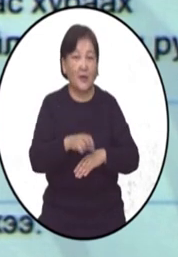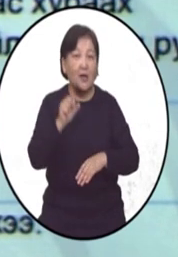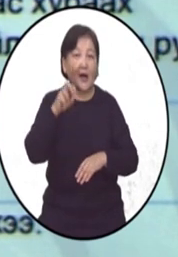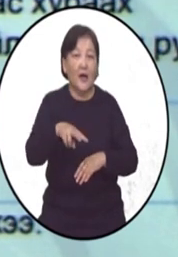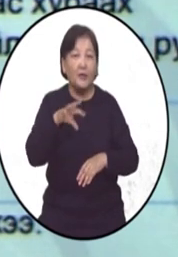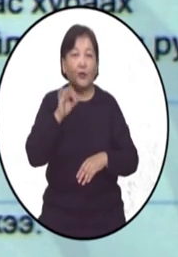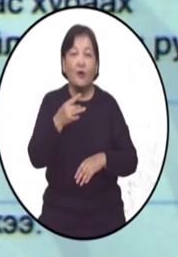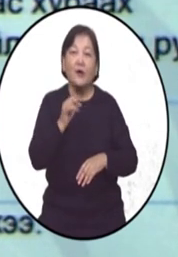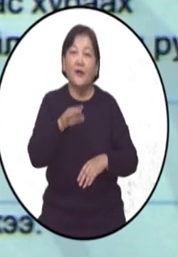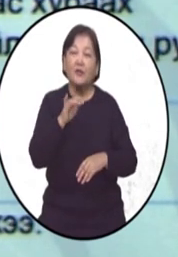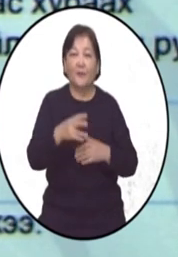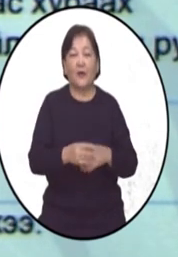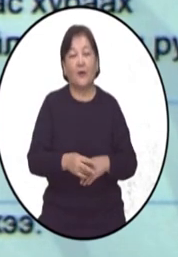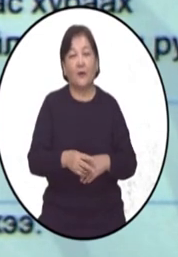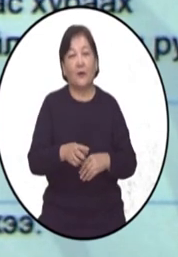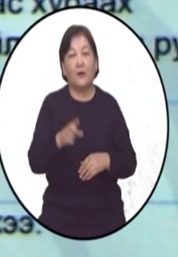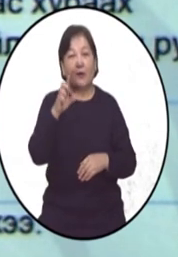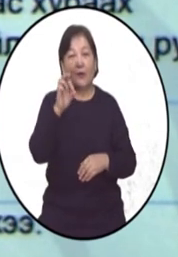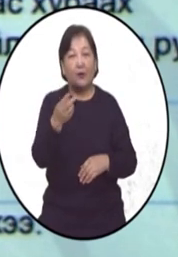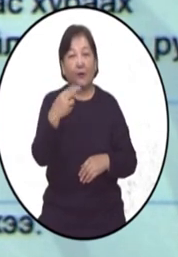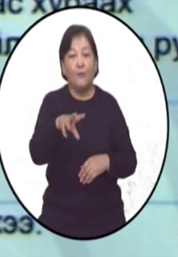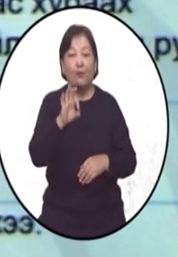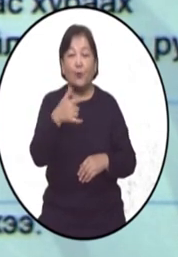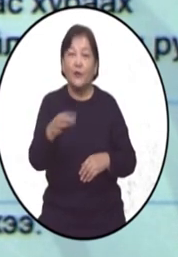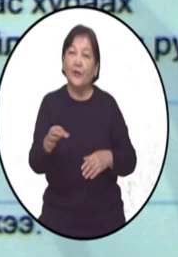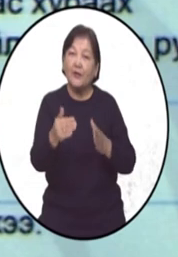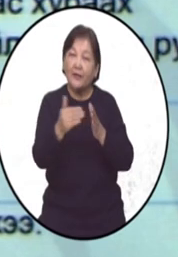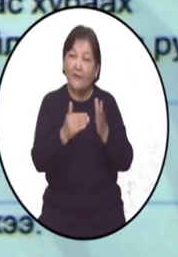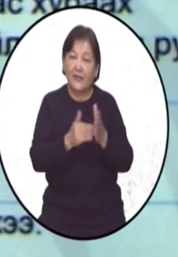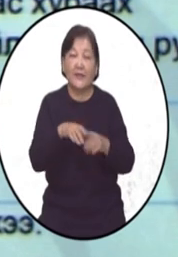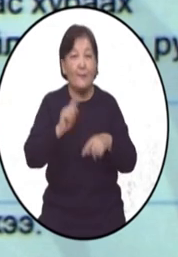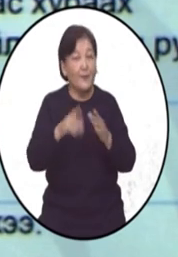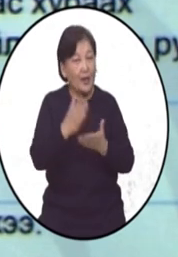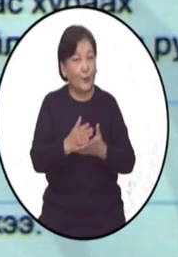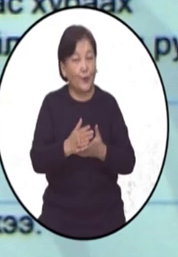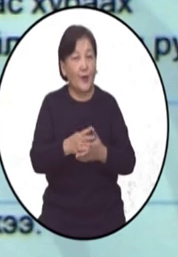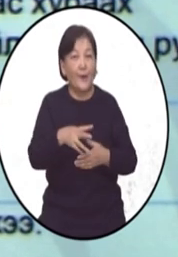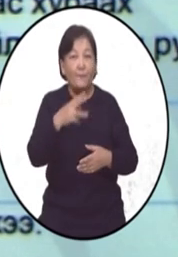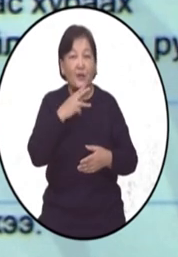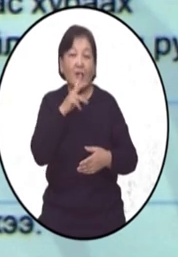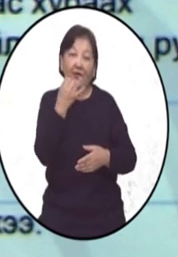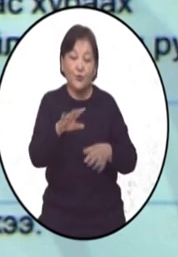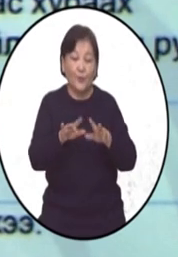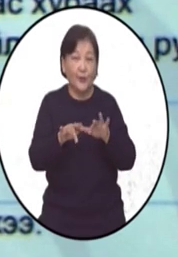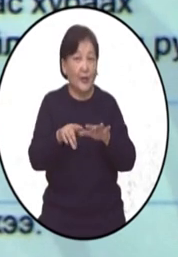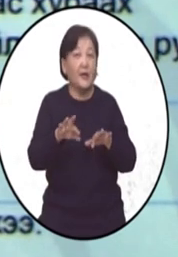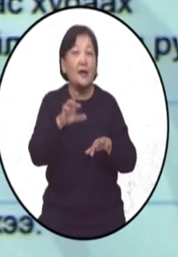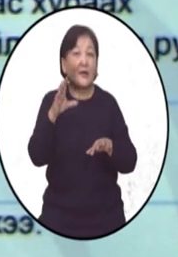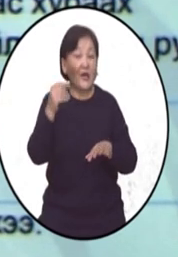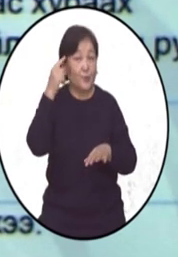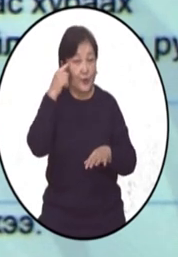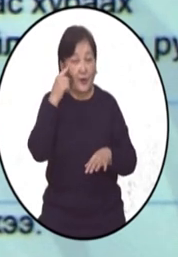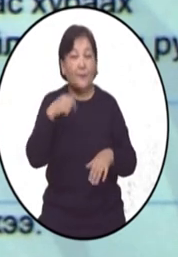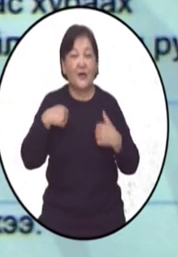алгоритмын за эхлээд бодлогын тавил ямар байх вэ? Бодлогыг ер нь мэдээлэл зүйн бодлогуудыг яаж бодох вэ гэдэг талаар нэг дөрвөн зүйлийг